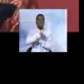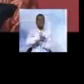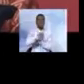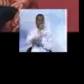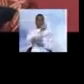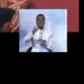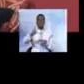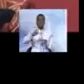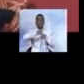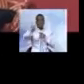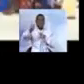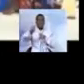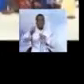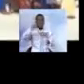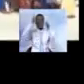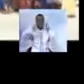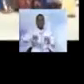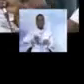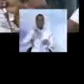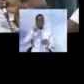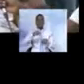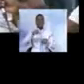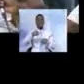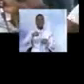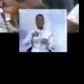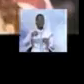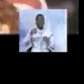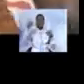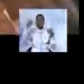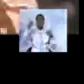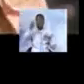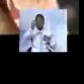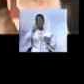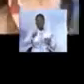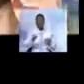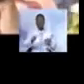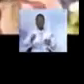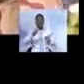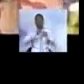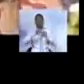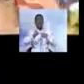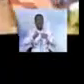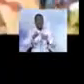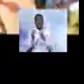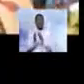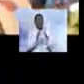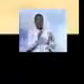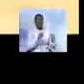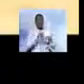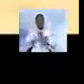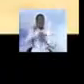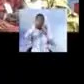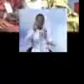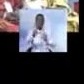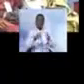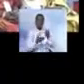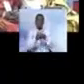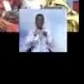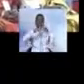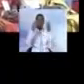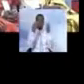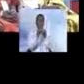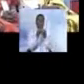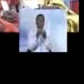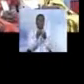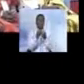emblématiques, c'est-à-dire des personnes dont le préjudice subi a été effectivement établi grave à la suite d'enquêtes. Outre le